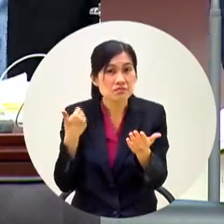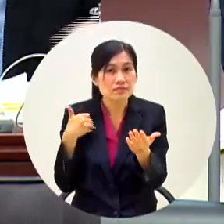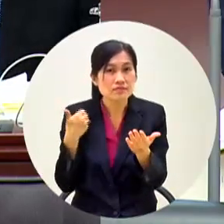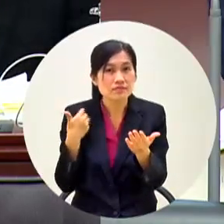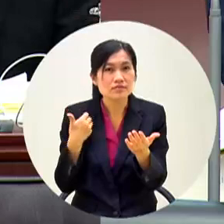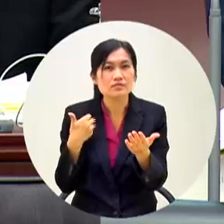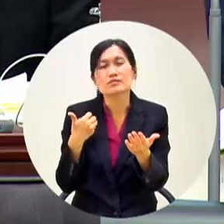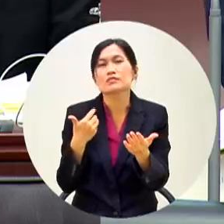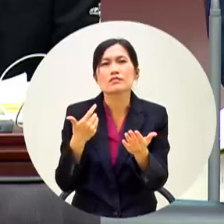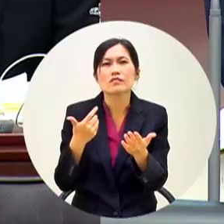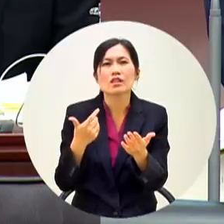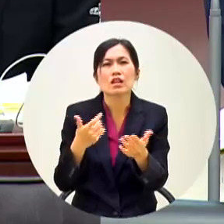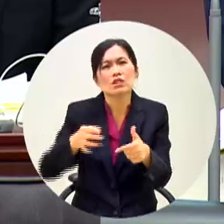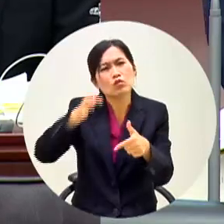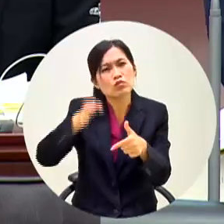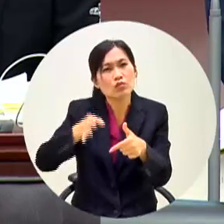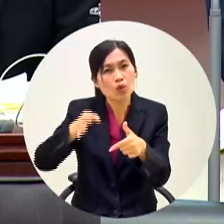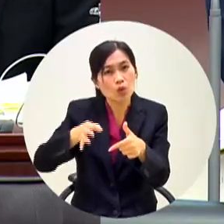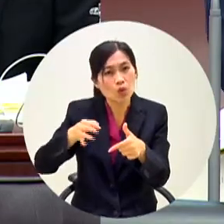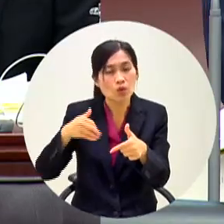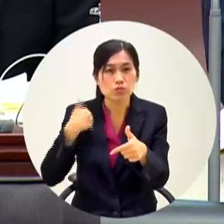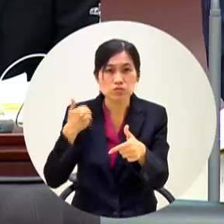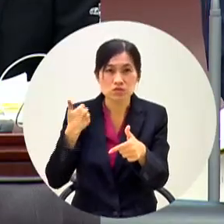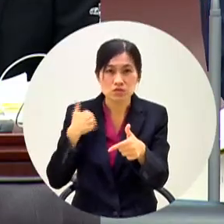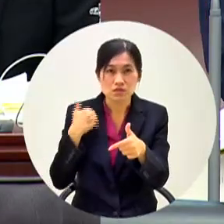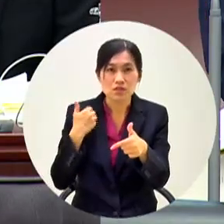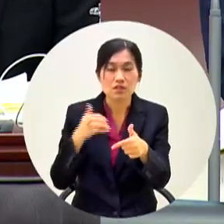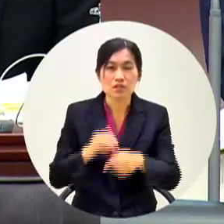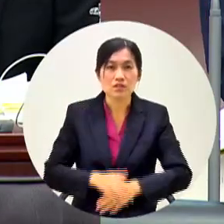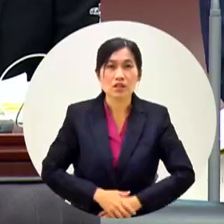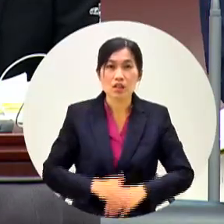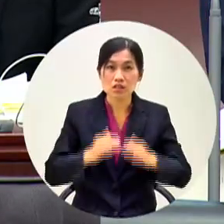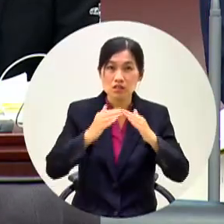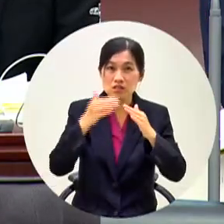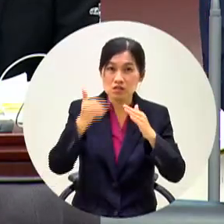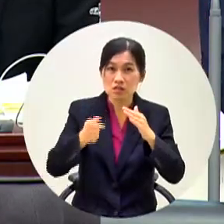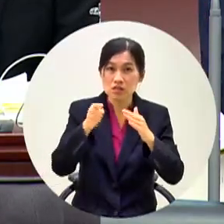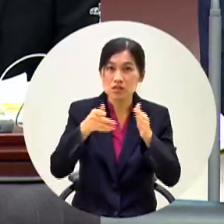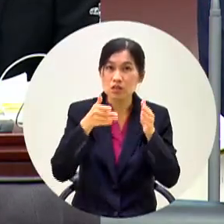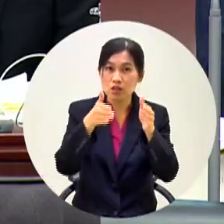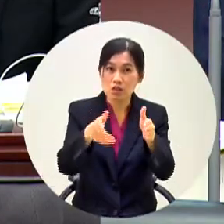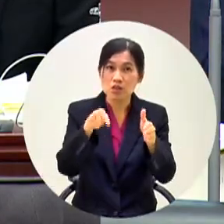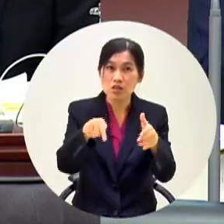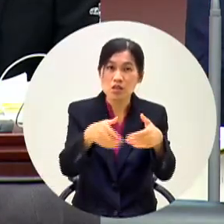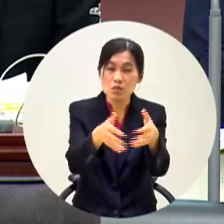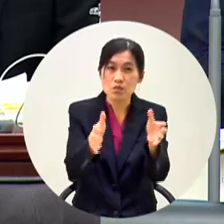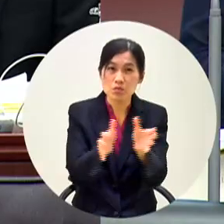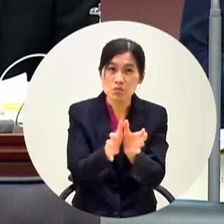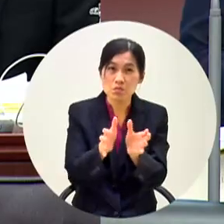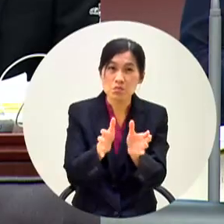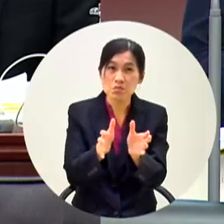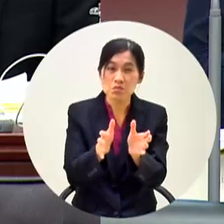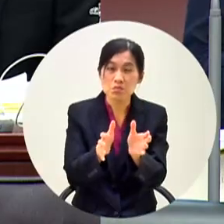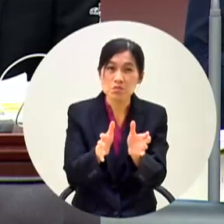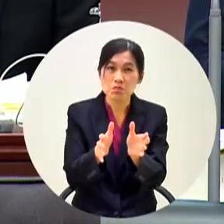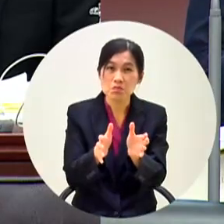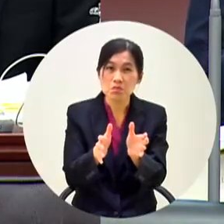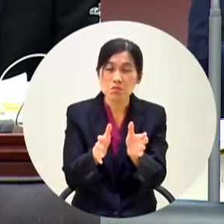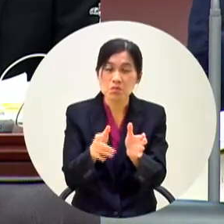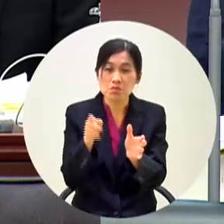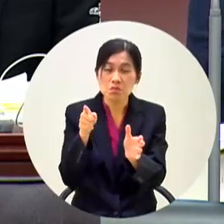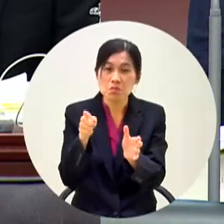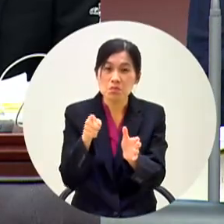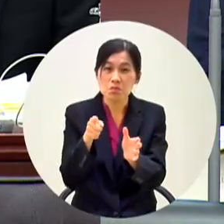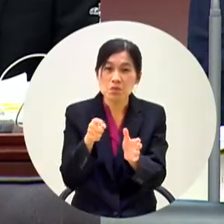然后呢，价格是多少也不知道。那是不是所以市长，你对于这个部分，你也认为并不会比红毛港的待遇差